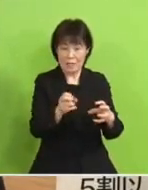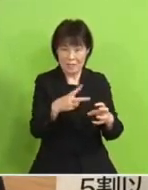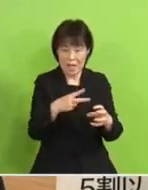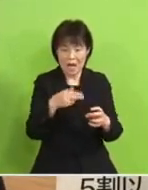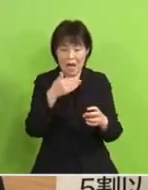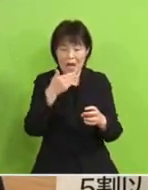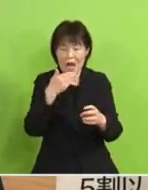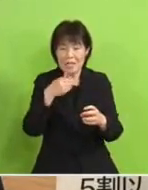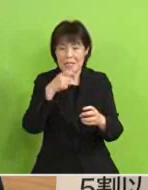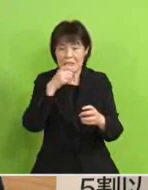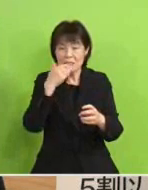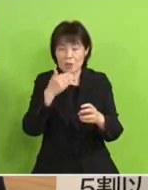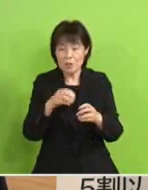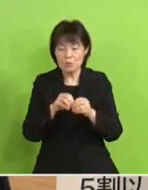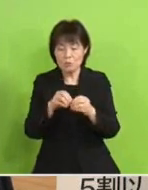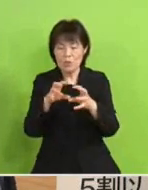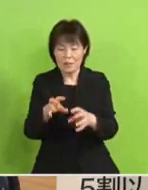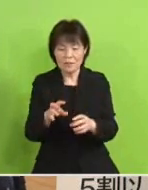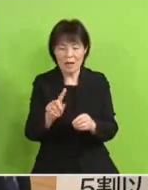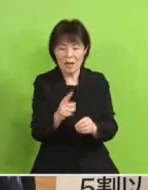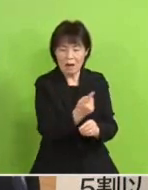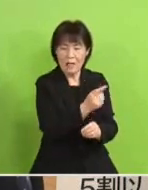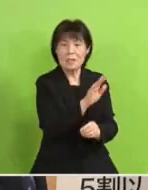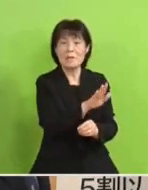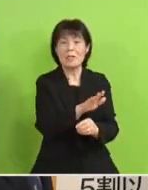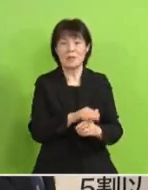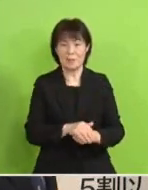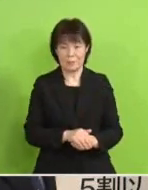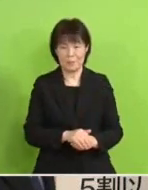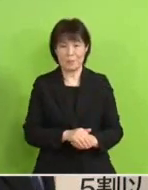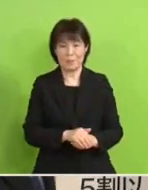飲食クラスターが続きます。そして